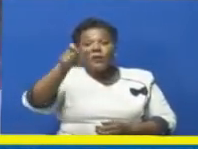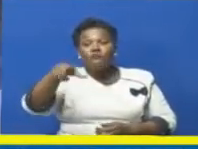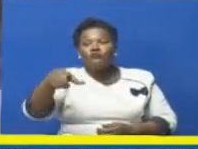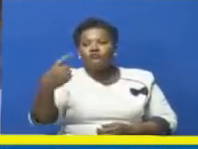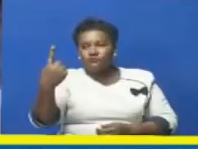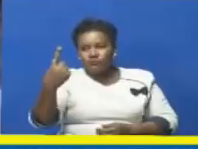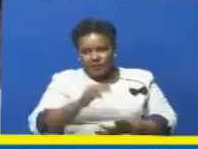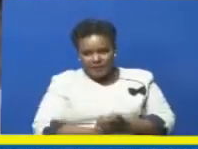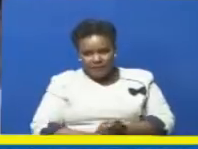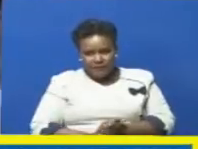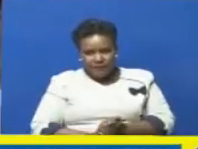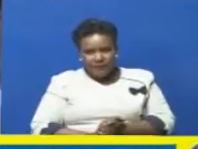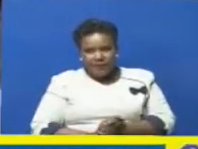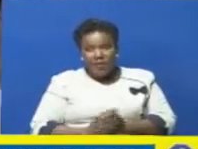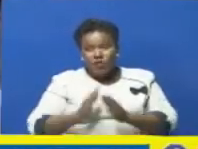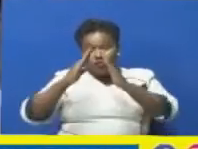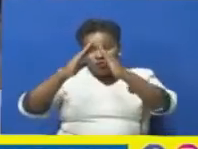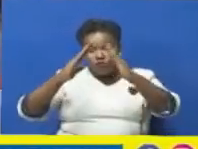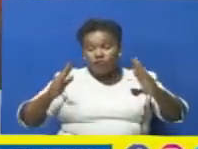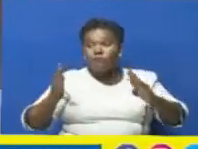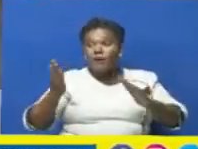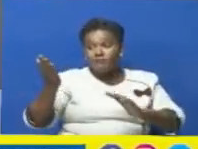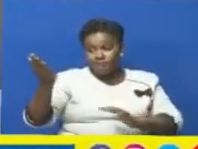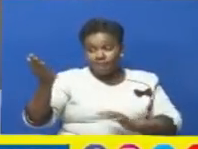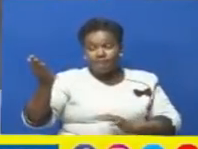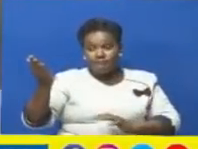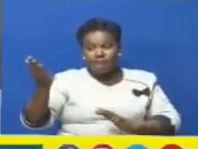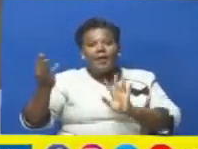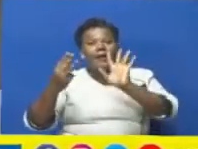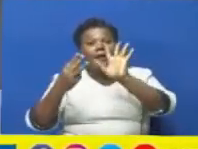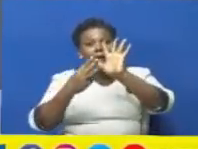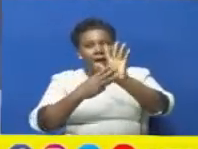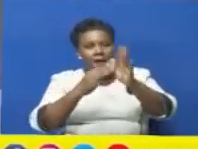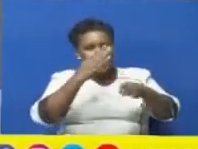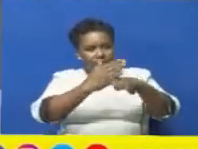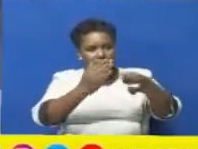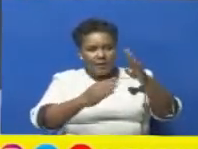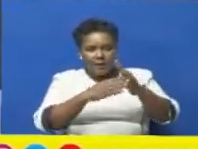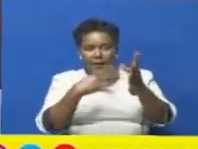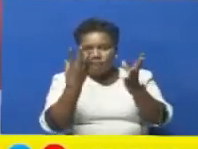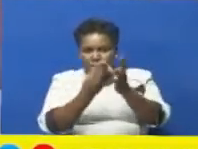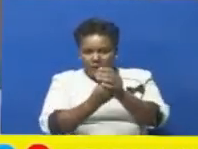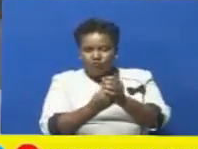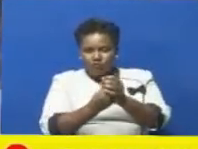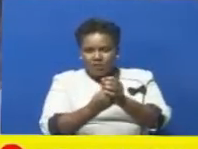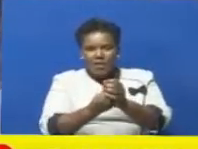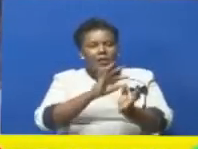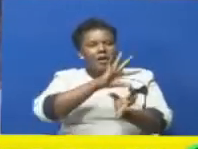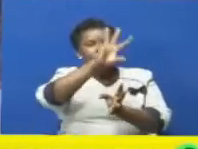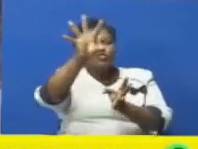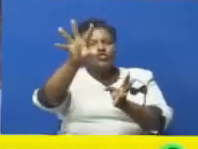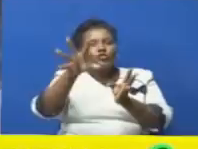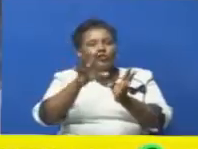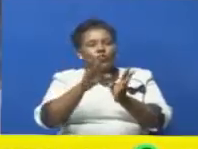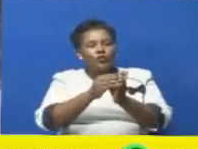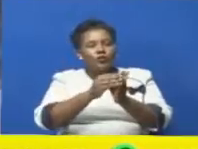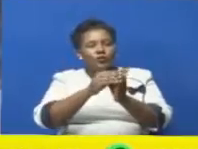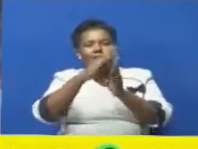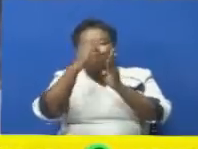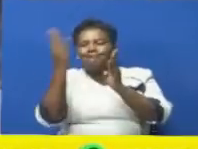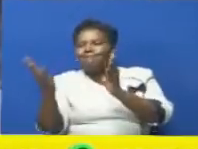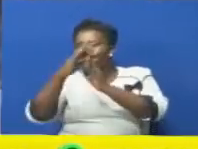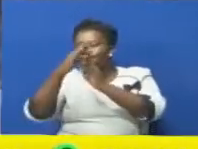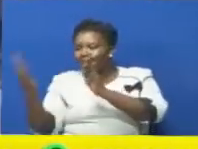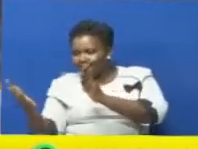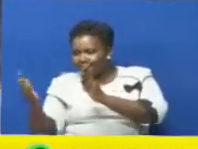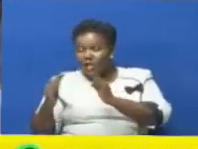hapa ana nyumba 8 ambazo zote zimezuliwa na ana watoto 40. Kwa hiyo